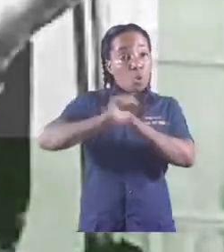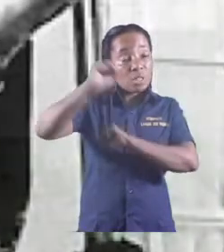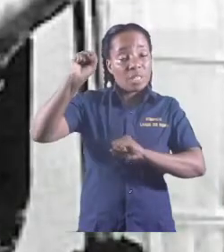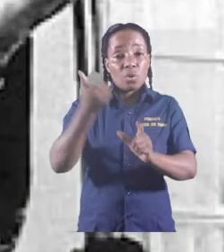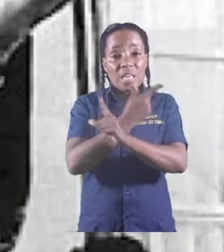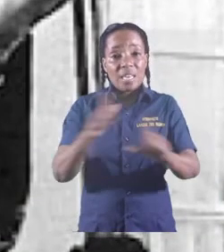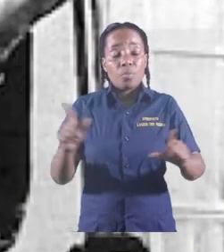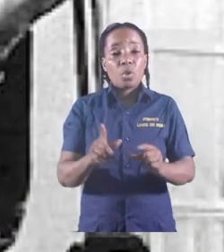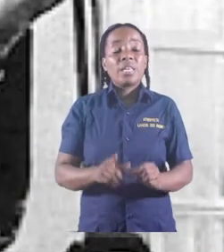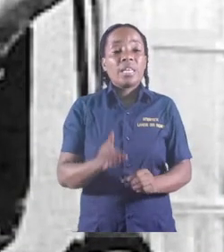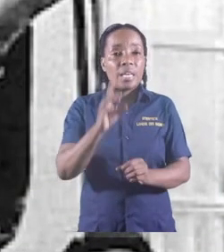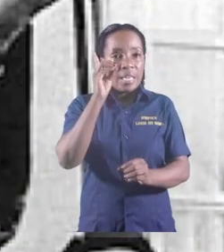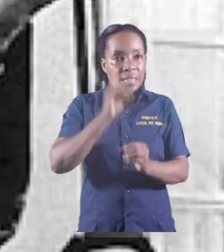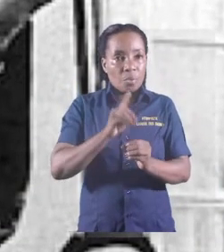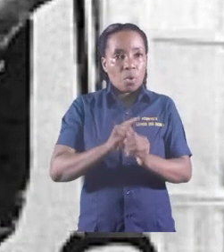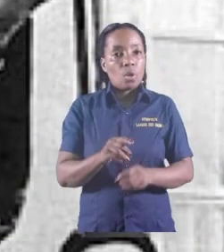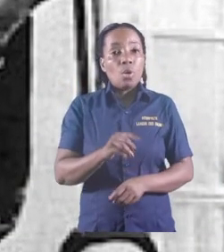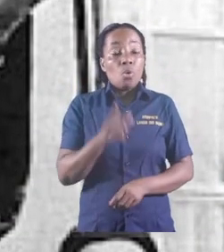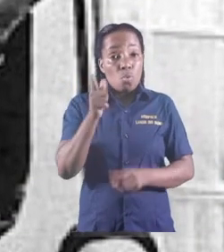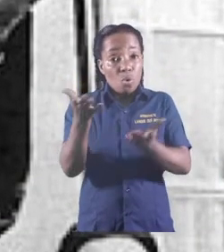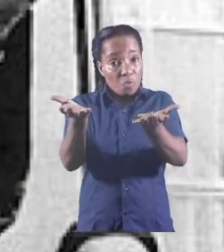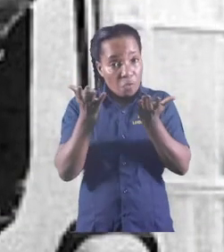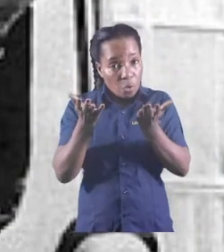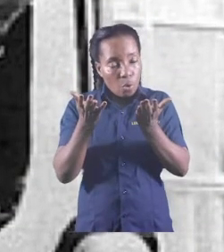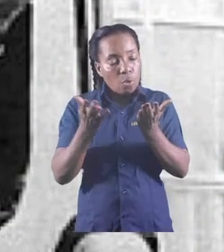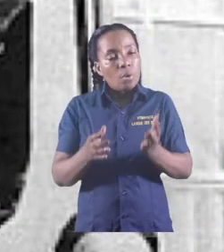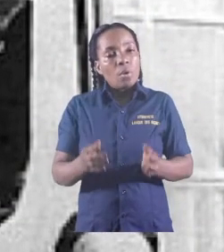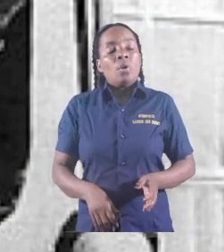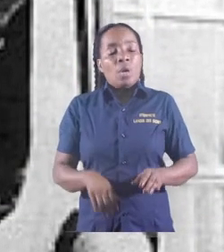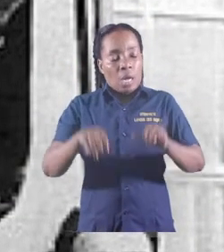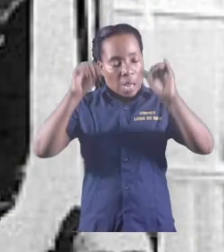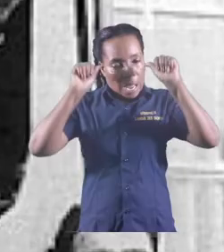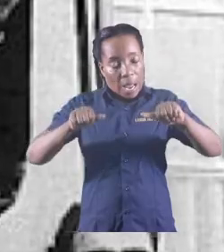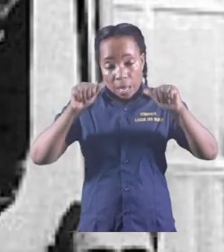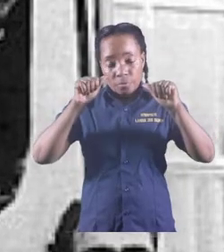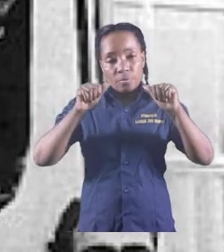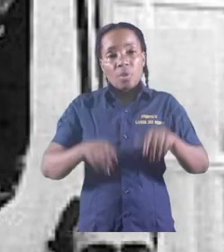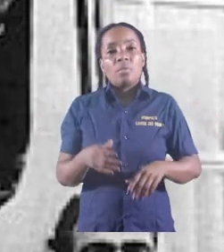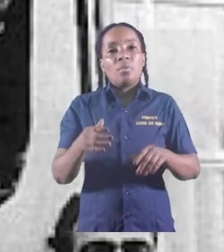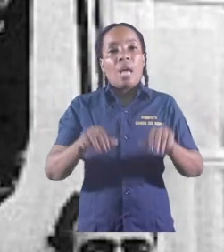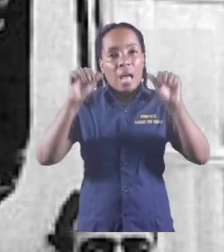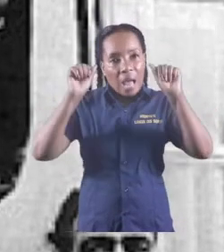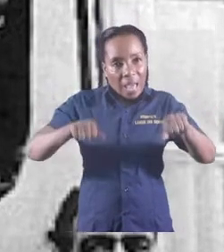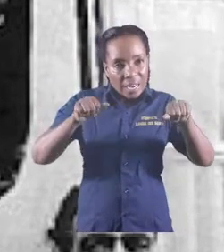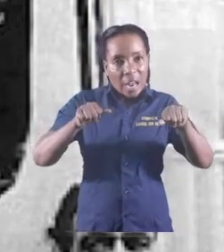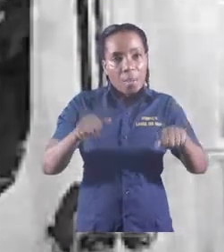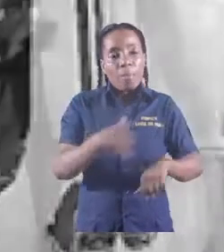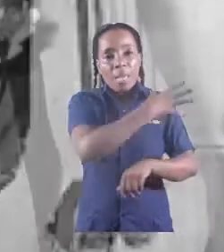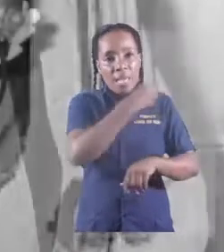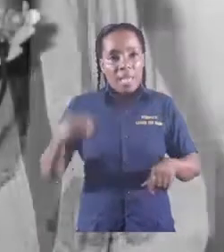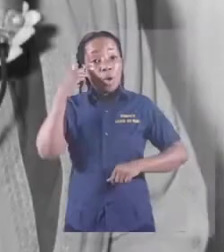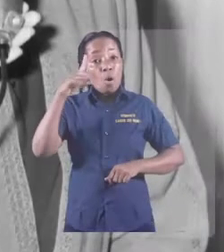veut obtenir l'indépendance d'une Algérie musulmane et arabe. Pour désamorcer la